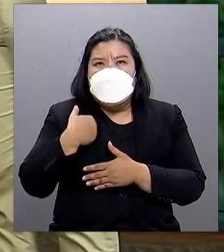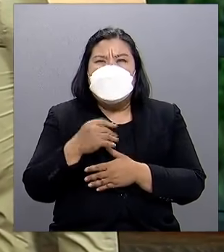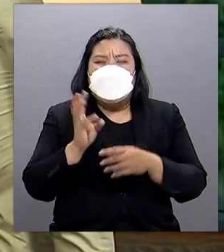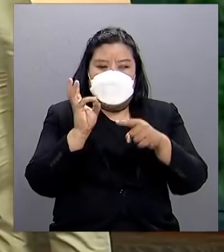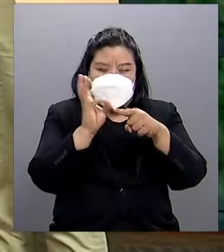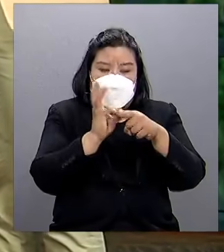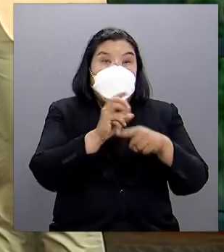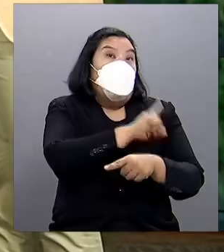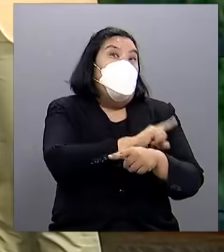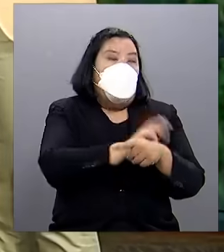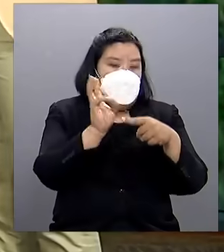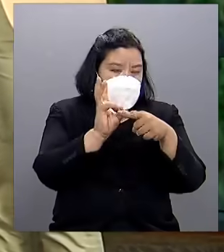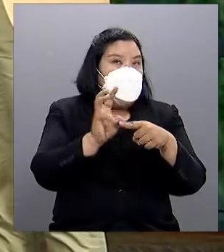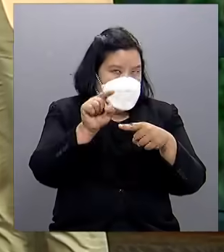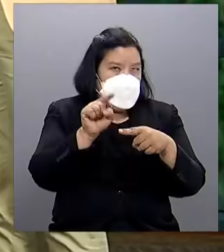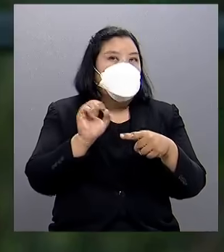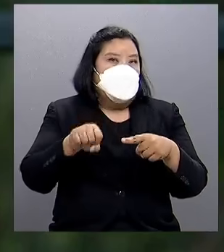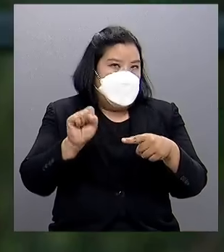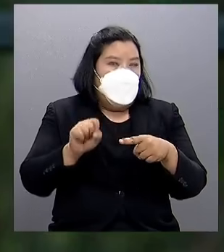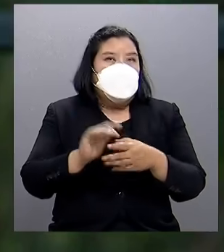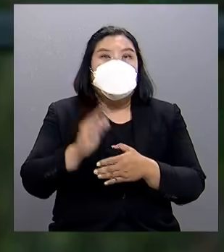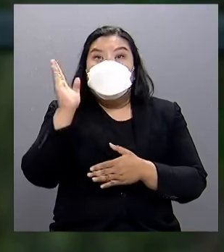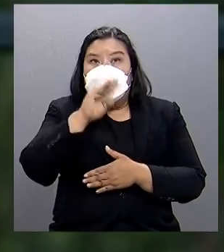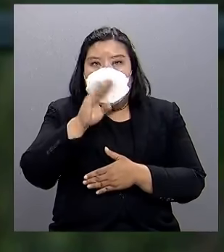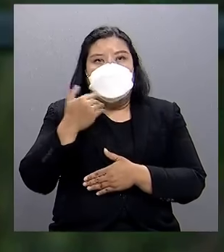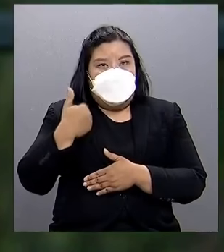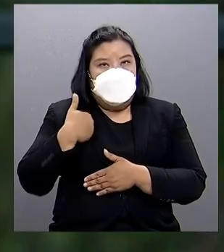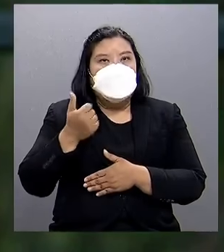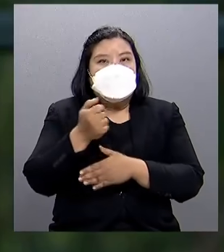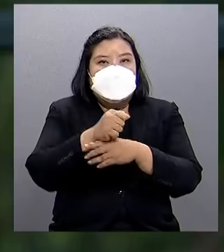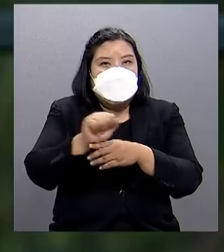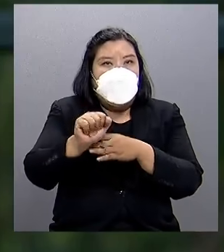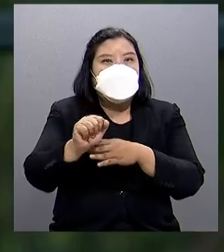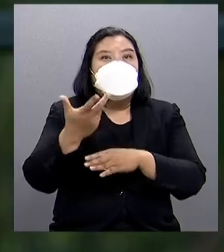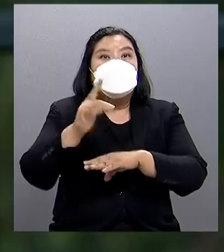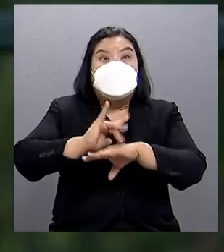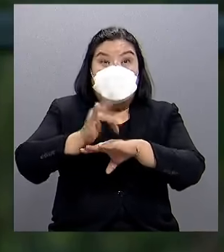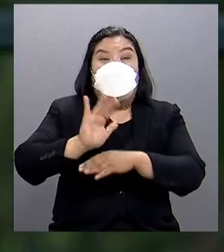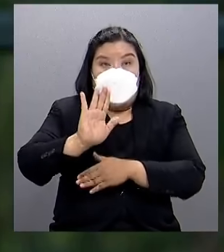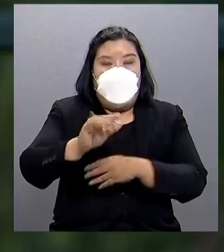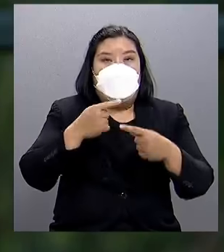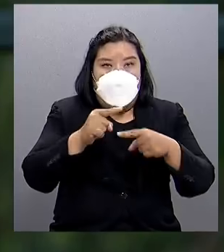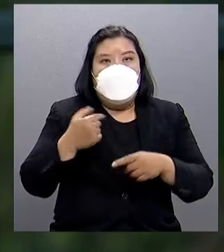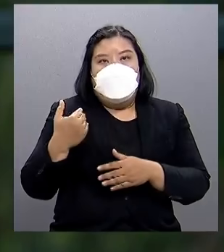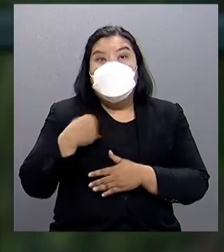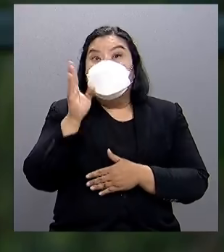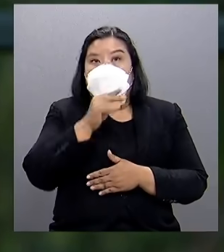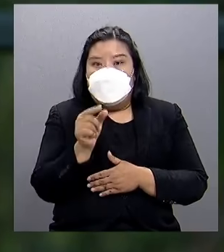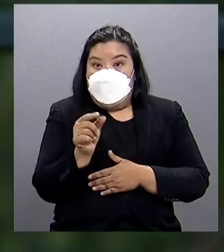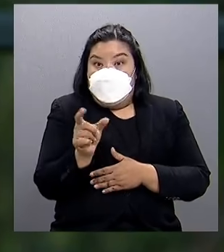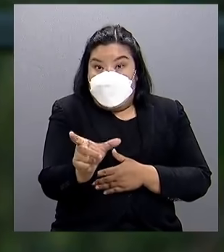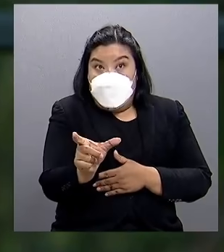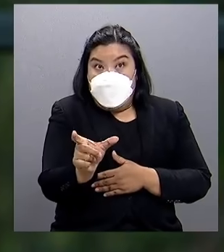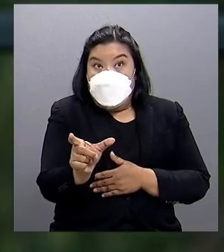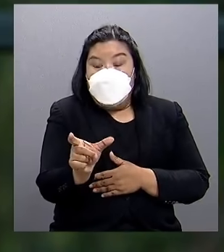องครับอันนั้นแหละครับว่าสารมันจะอยู่ที่ตรงนั้นเยอะแล้วพริกใหญ่เช่นพริกหยวกใหญ่ๆสารแคปไซซินจะมีอยู่น้อ